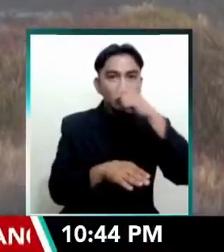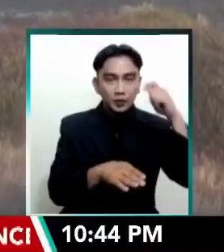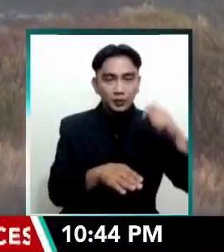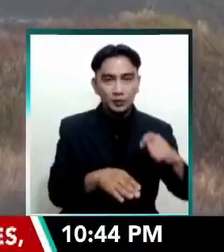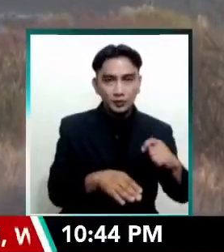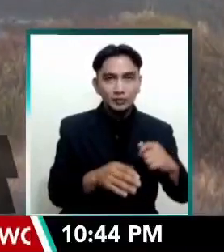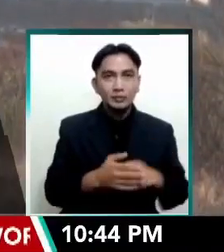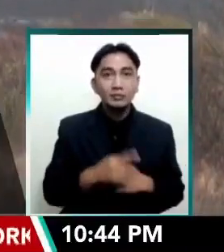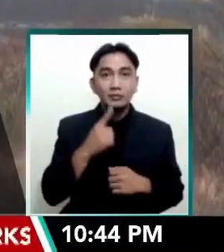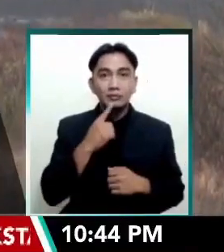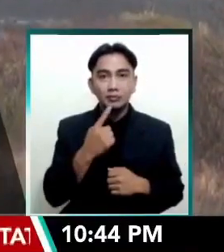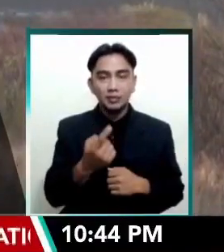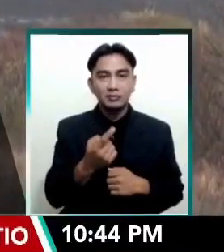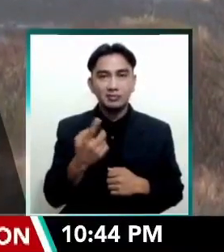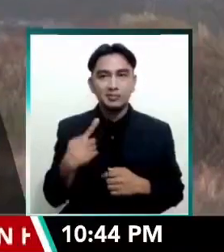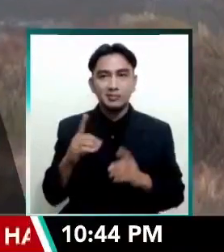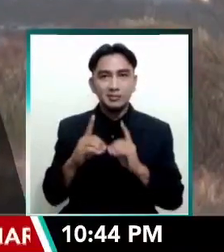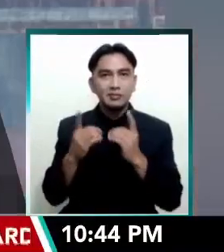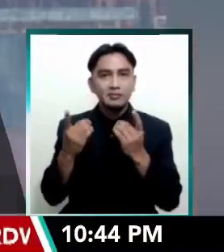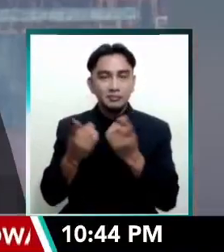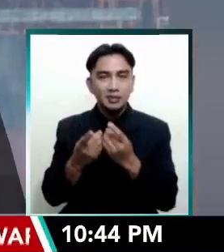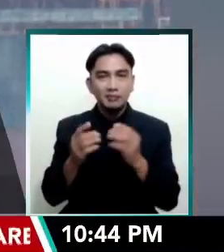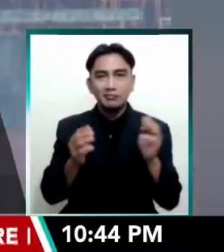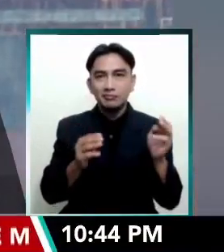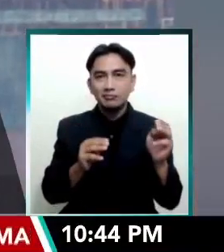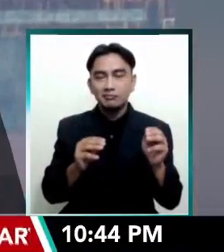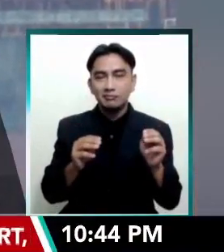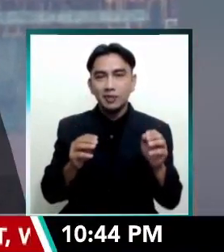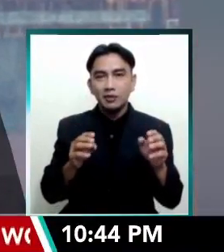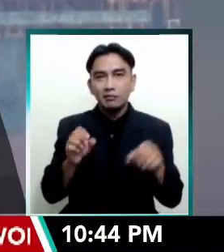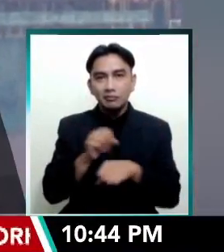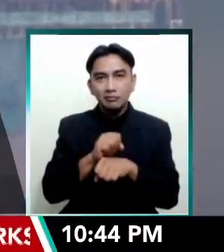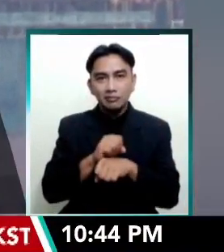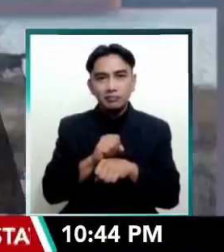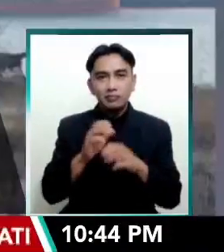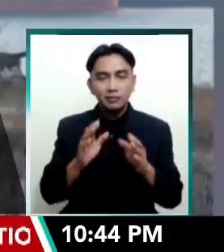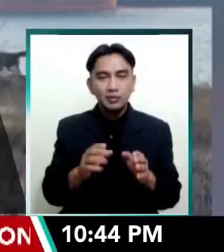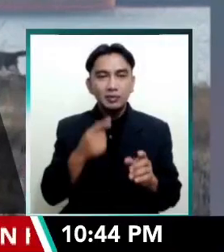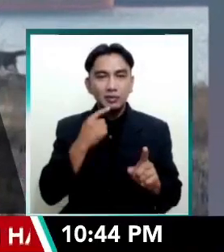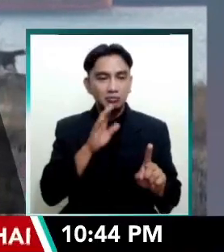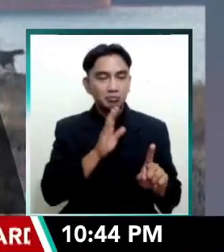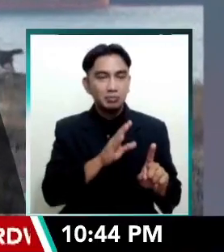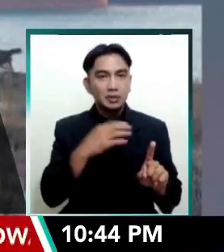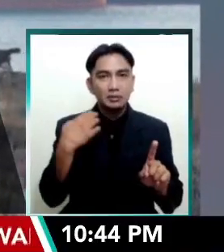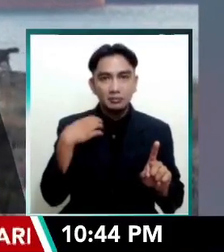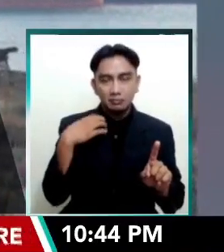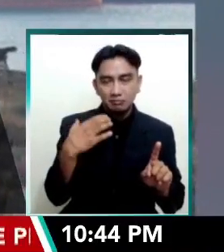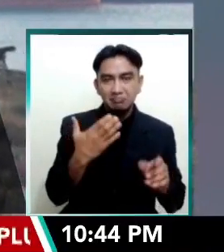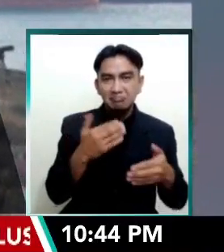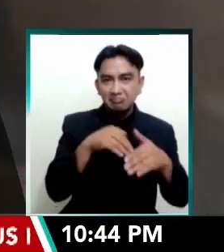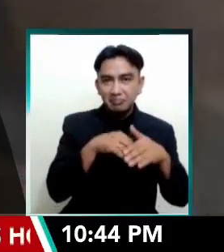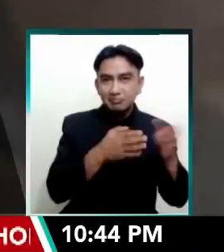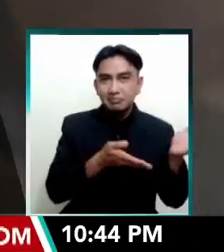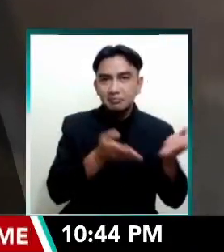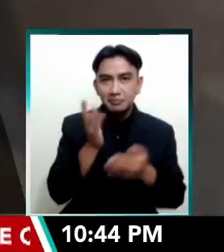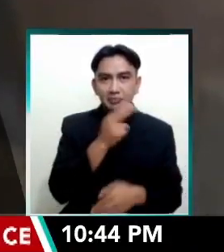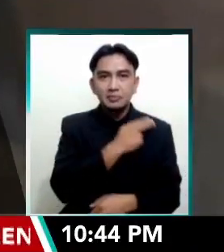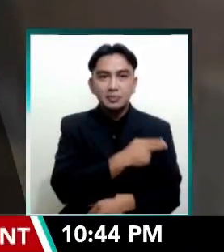Department of Migrant Workers, kabilang sa sugatan ang Pinoy na kapitan ng barko. Kasalukuyang nasa ospital ang isang nakagtamo